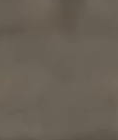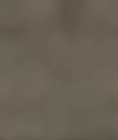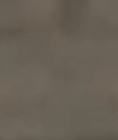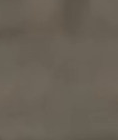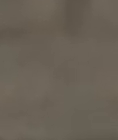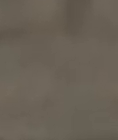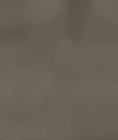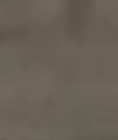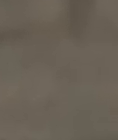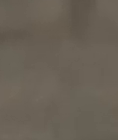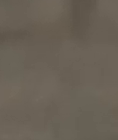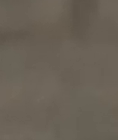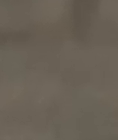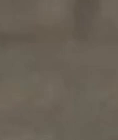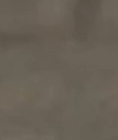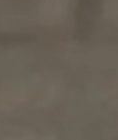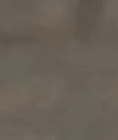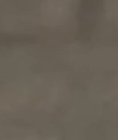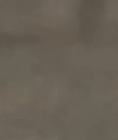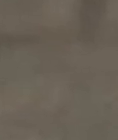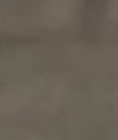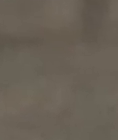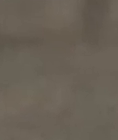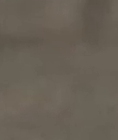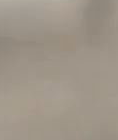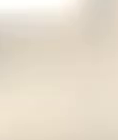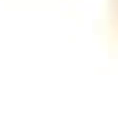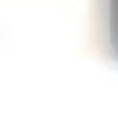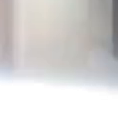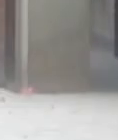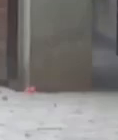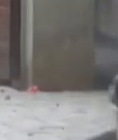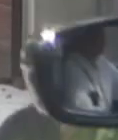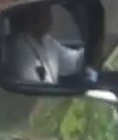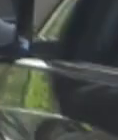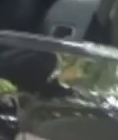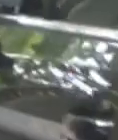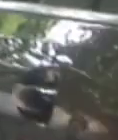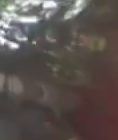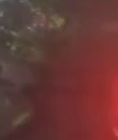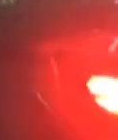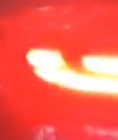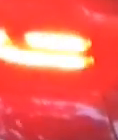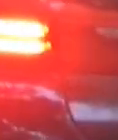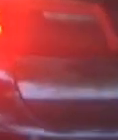peluru. Polisi masih berkoordinasi dengan Puslap Forma Mabes Polri terkait proyektil peluru dan jenis